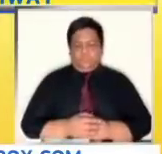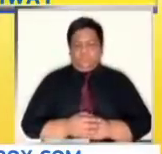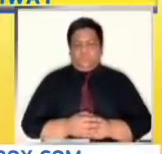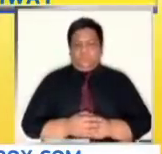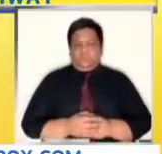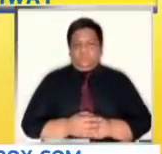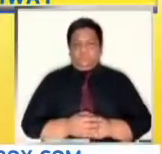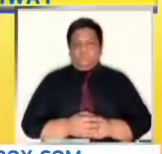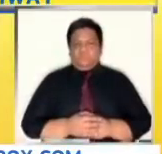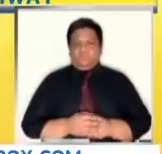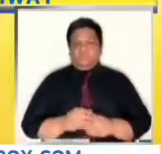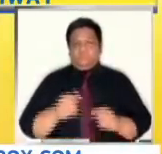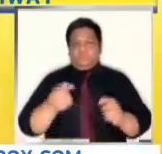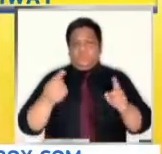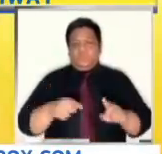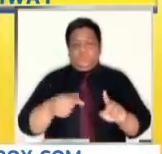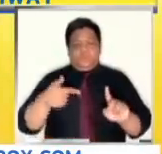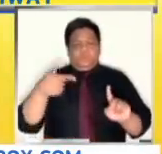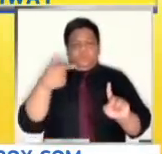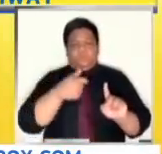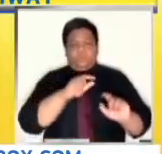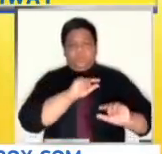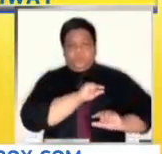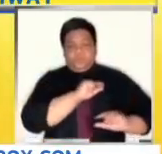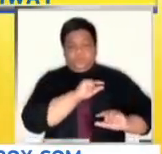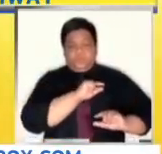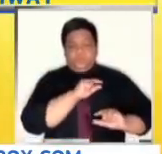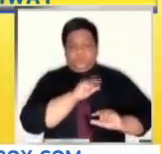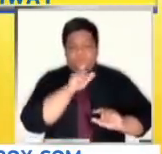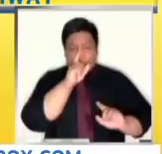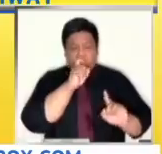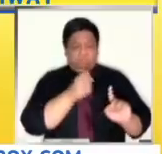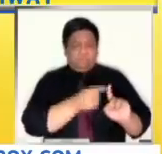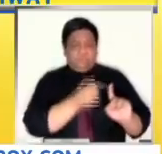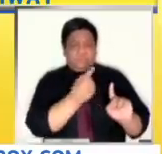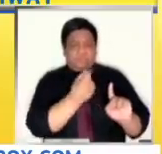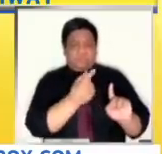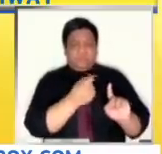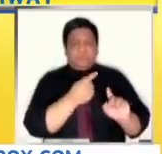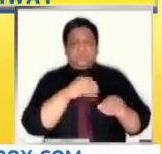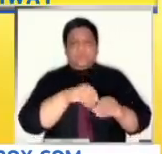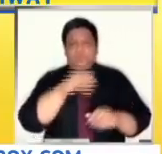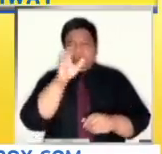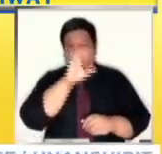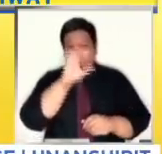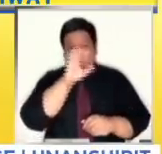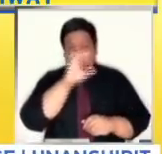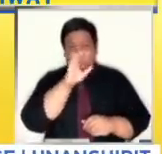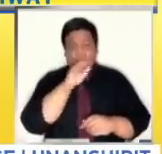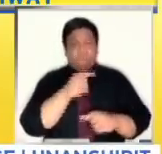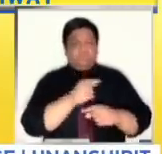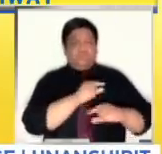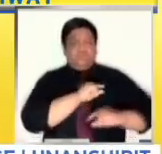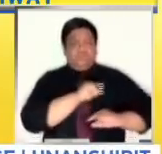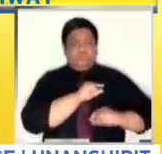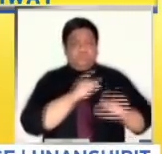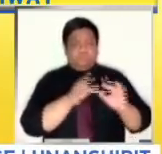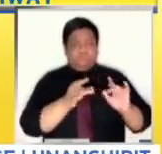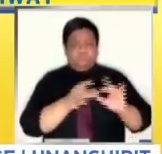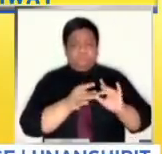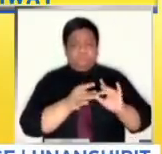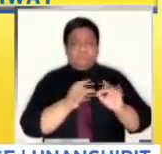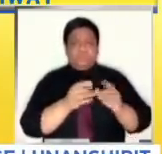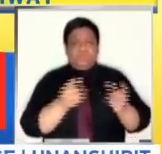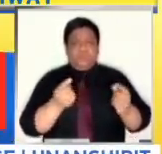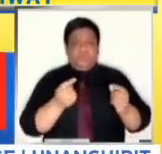Binaril ng isang security guard ang batang 11 taong gulang sa Cebu City. Sabi ng gwardiya, nagnanakaw umano ng bakal ang bata.